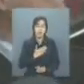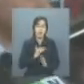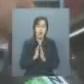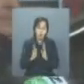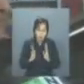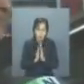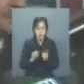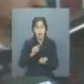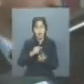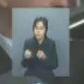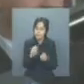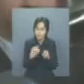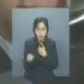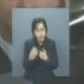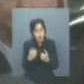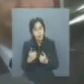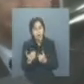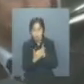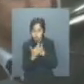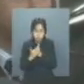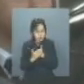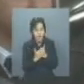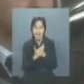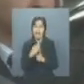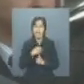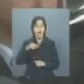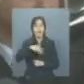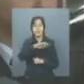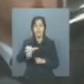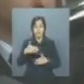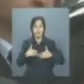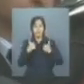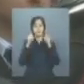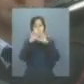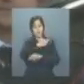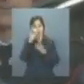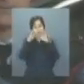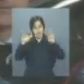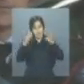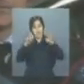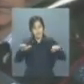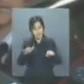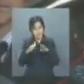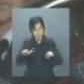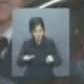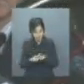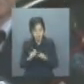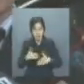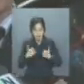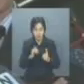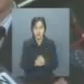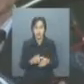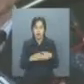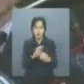กำลังใจและขอให้ทุกคนมีความสุขในวันคริสต์มาสค่ะก่อนหน้านี้นะคะหนึ่งในทีมแพทย์ที่รักษาปิยะบอกว่า